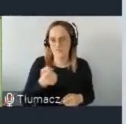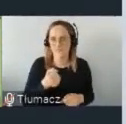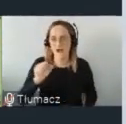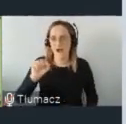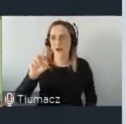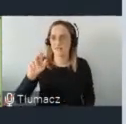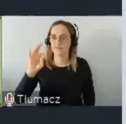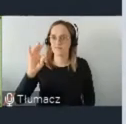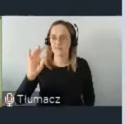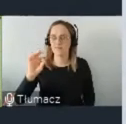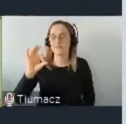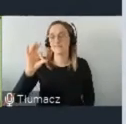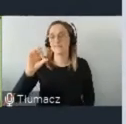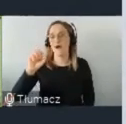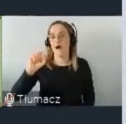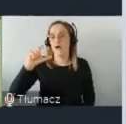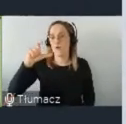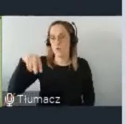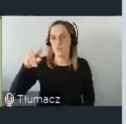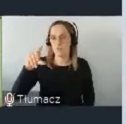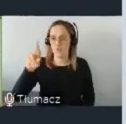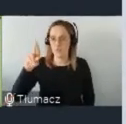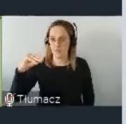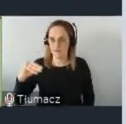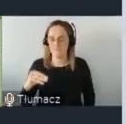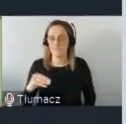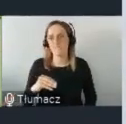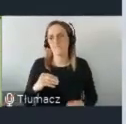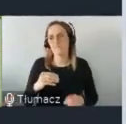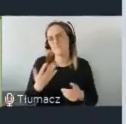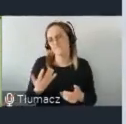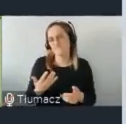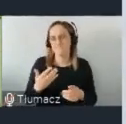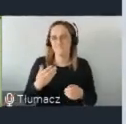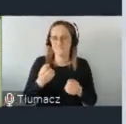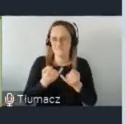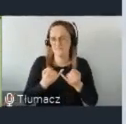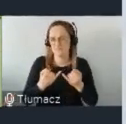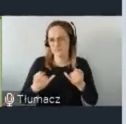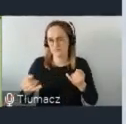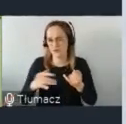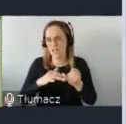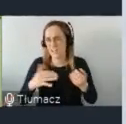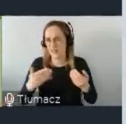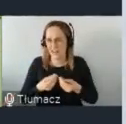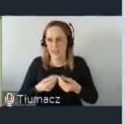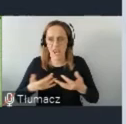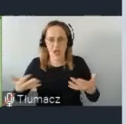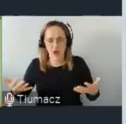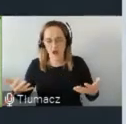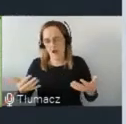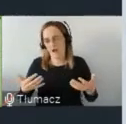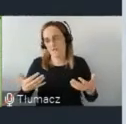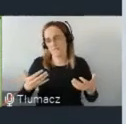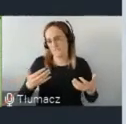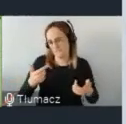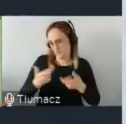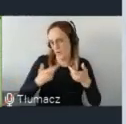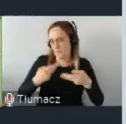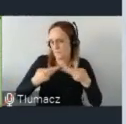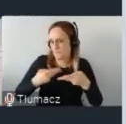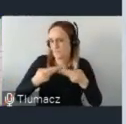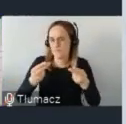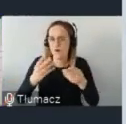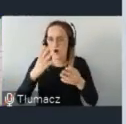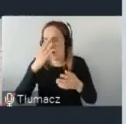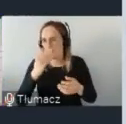Culture. 37 instytucji w Polsce do tej pory ma swoje profile, publikuje obrazy, rzeźby. Ale to, co